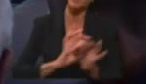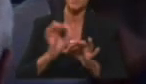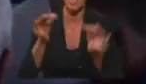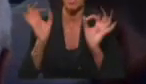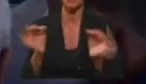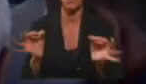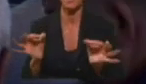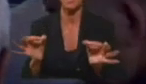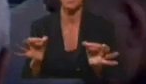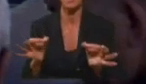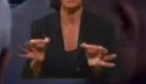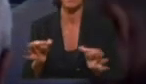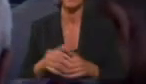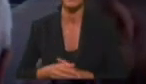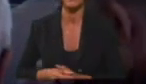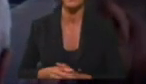jest optymalne, tak?